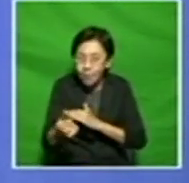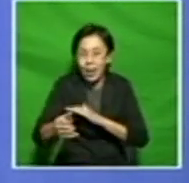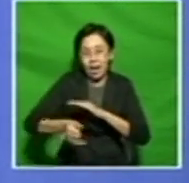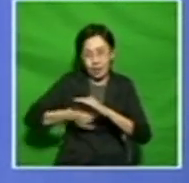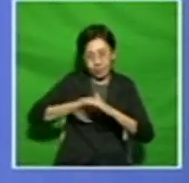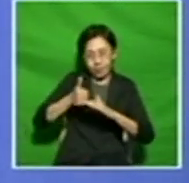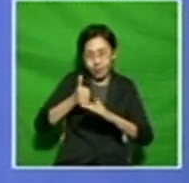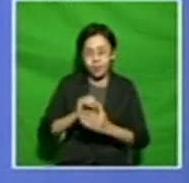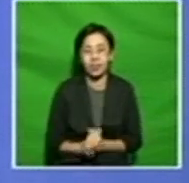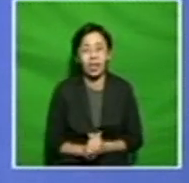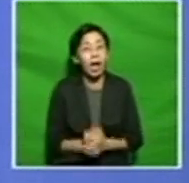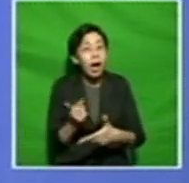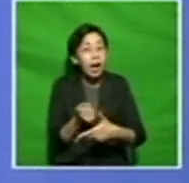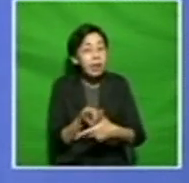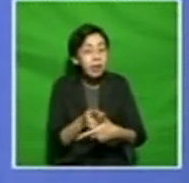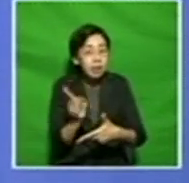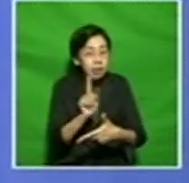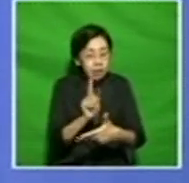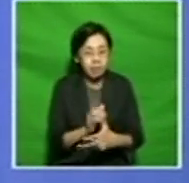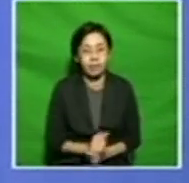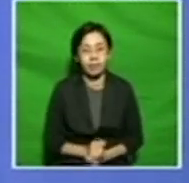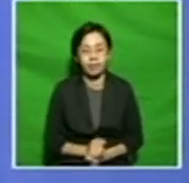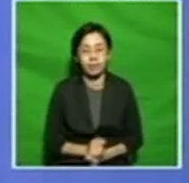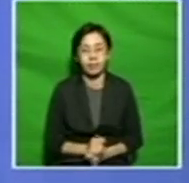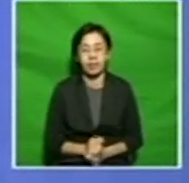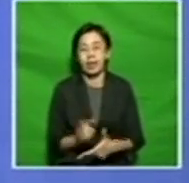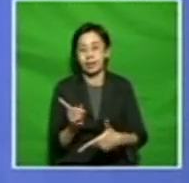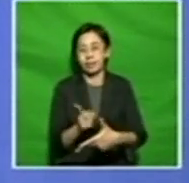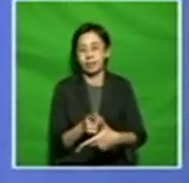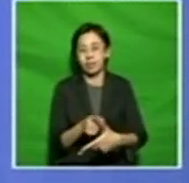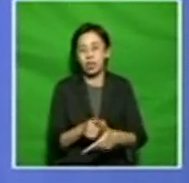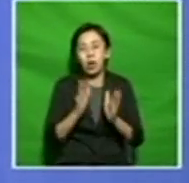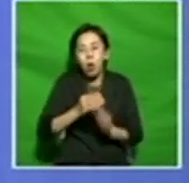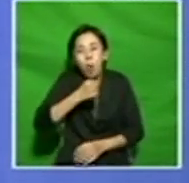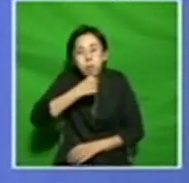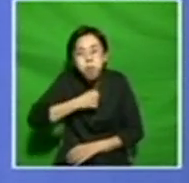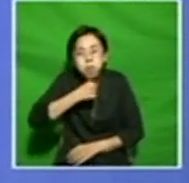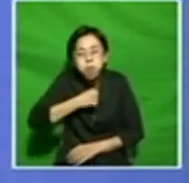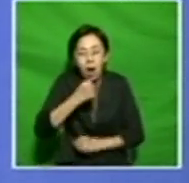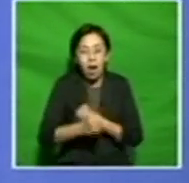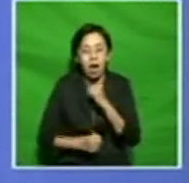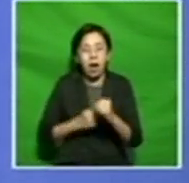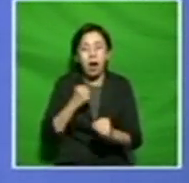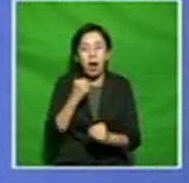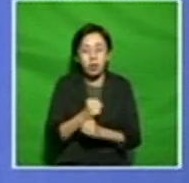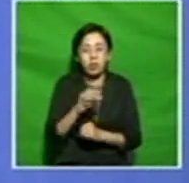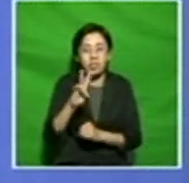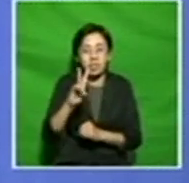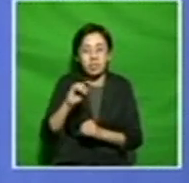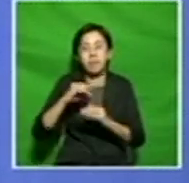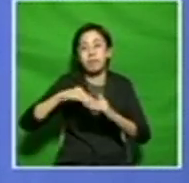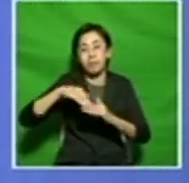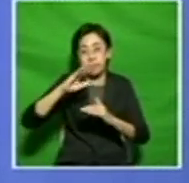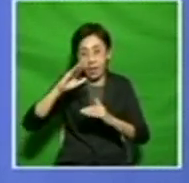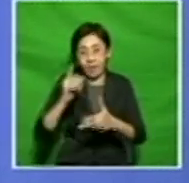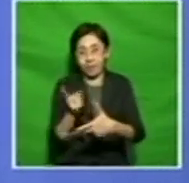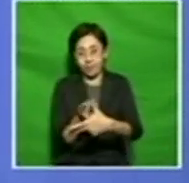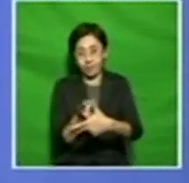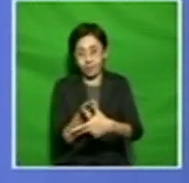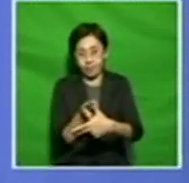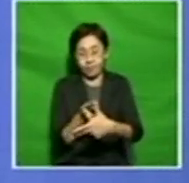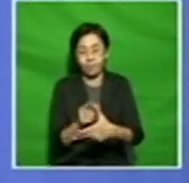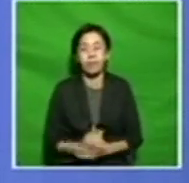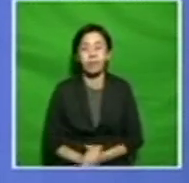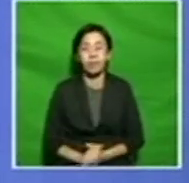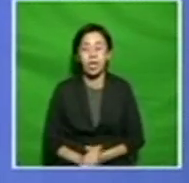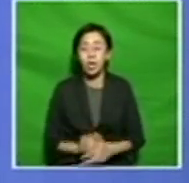หนึ่งก็คือบุคคลที่สูงอายุเกินกว่า70ปี